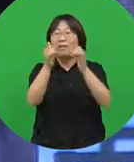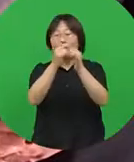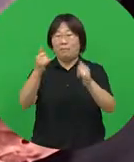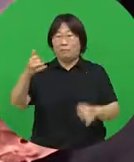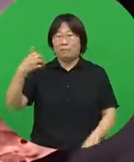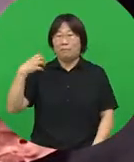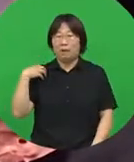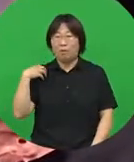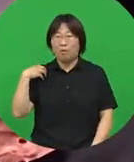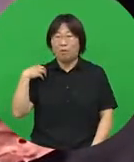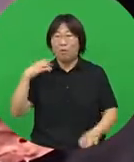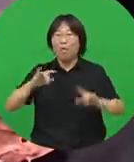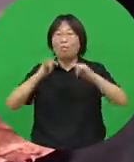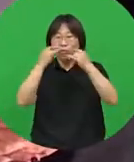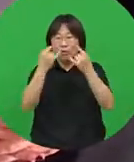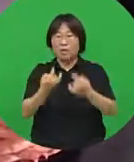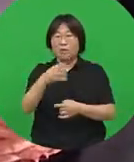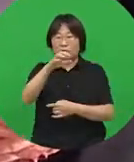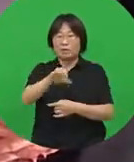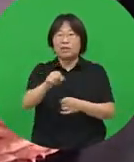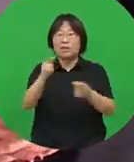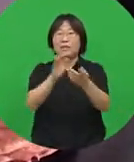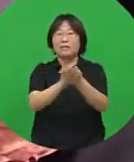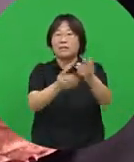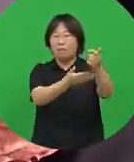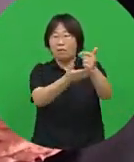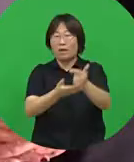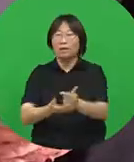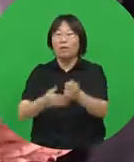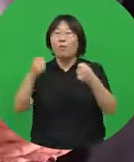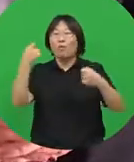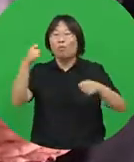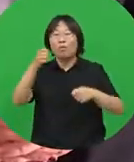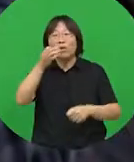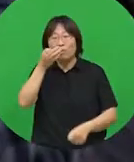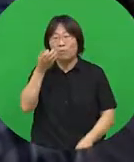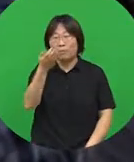맡고 프랑스 현지에서 온 아티스트들이 공연에 참가했습니다.